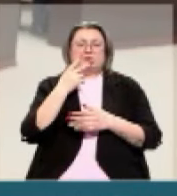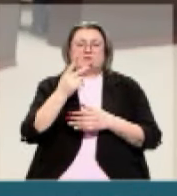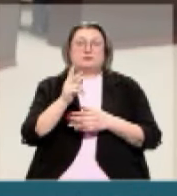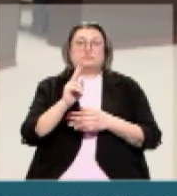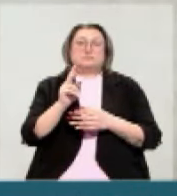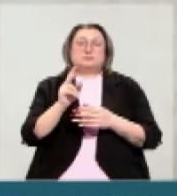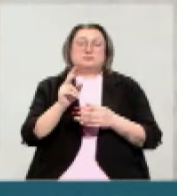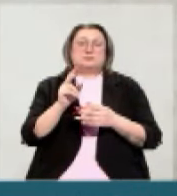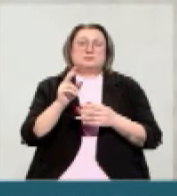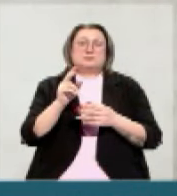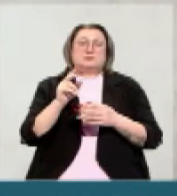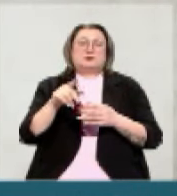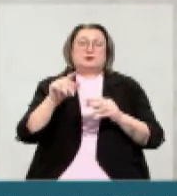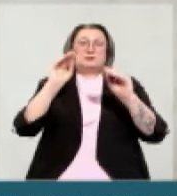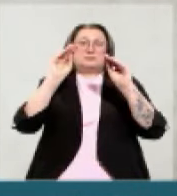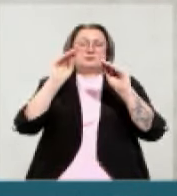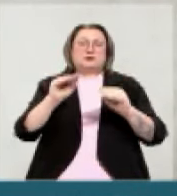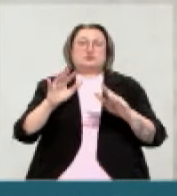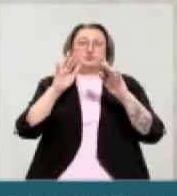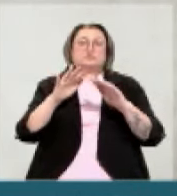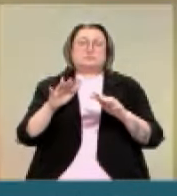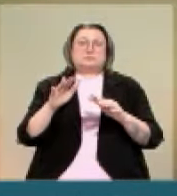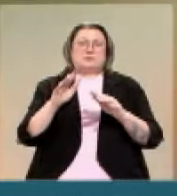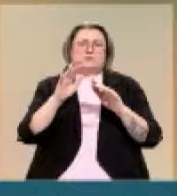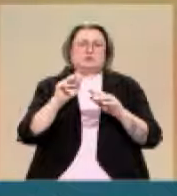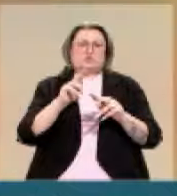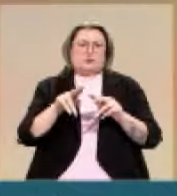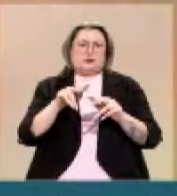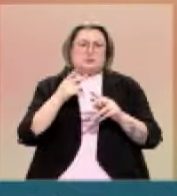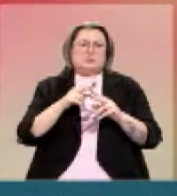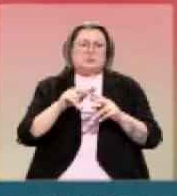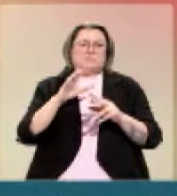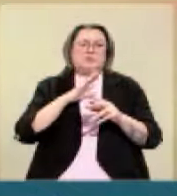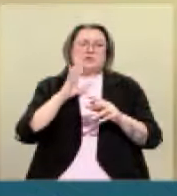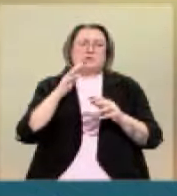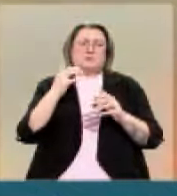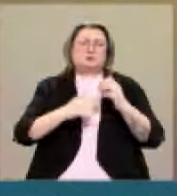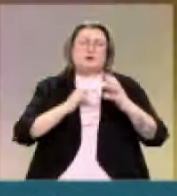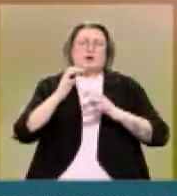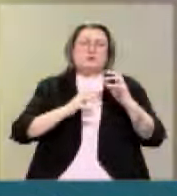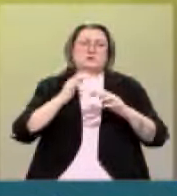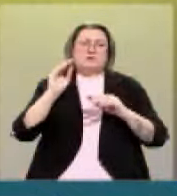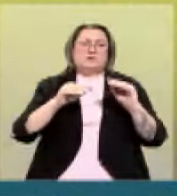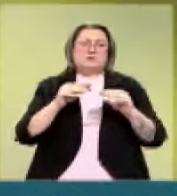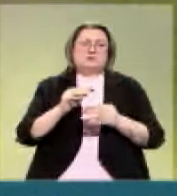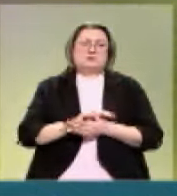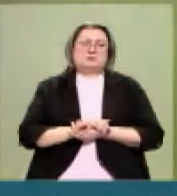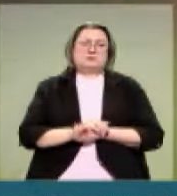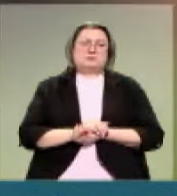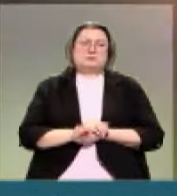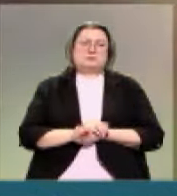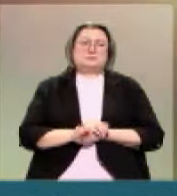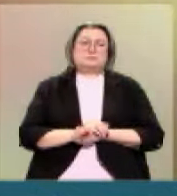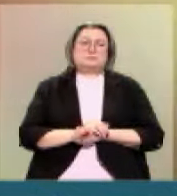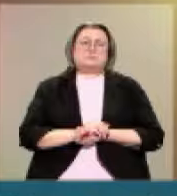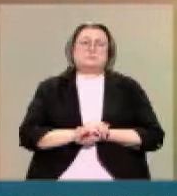жылдың алдында шоколад шыршасын бір минутта тайпап кеткендерді де көрдік. Осы видеоларды халықаралық пабликтерде мыңдаған қаралым